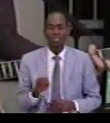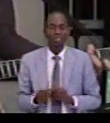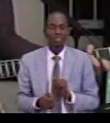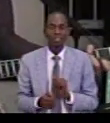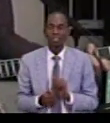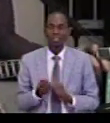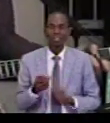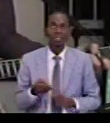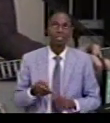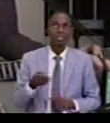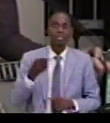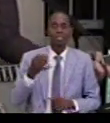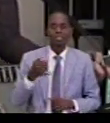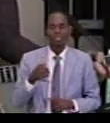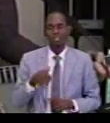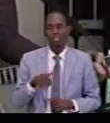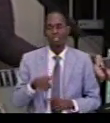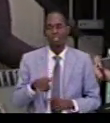Toujours plus haut.